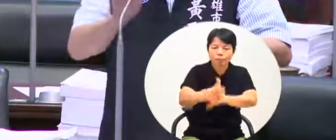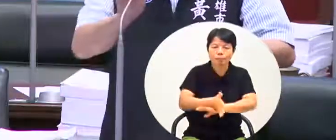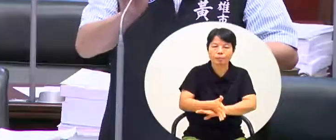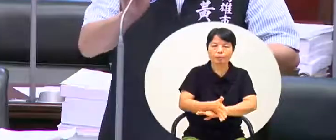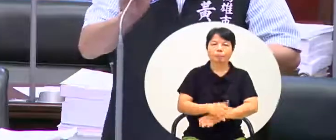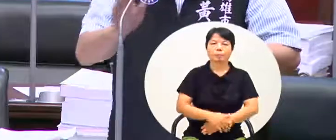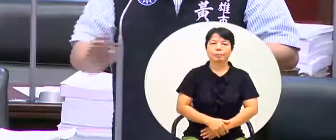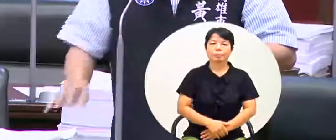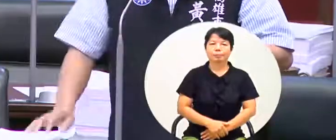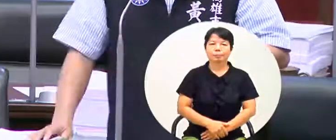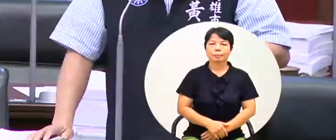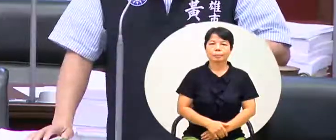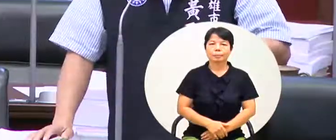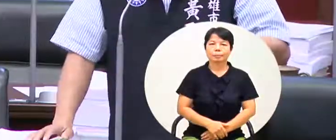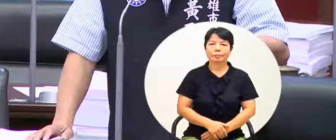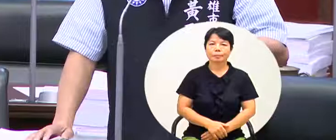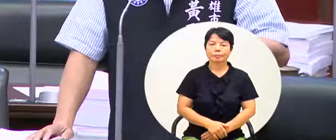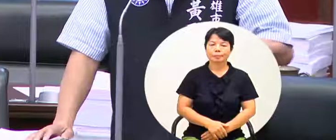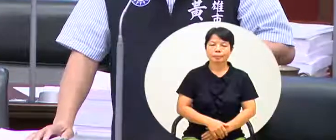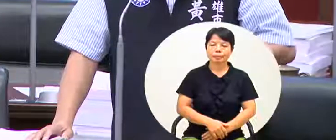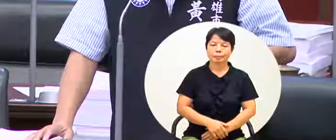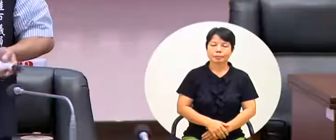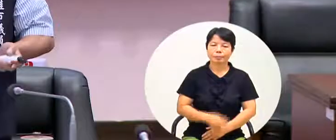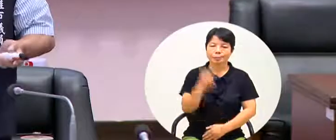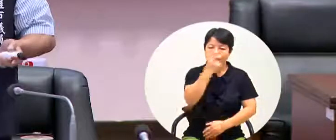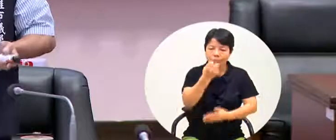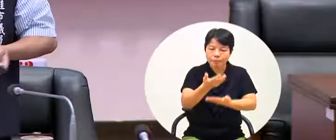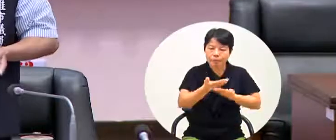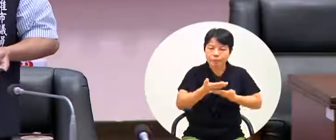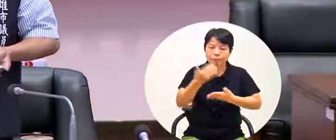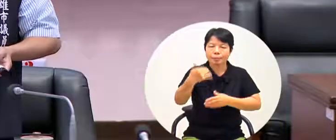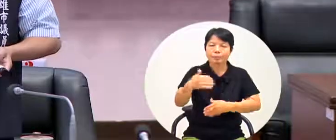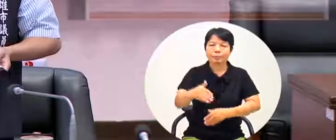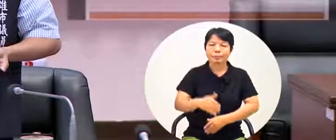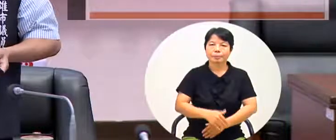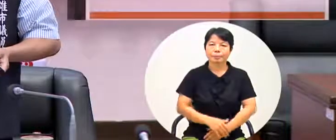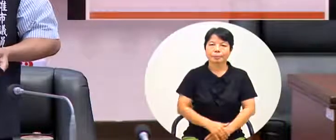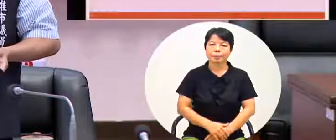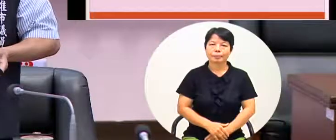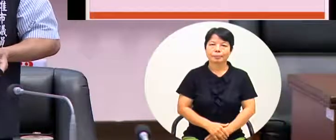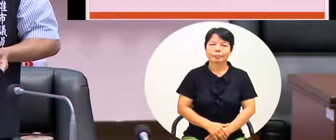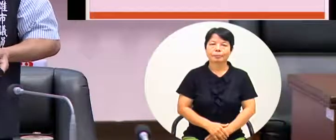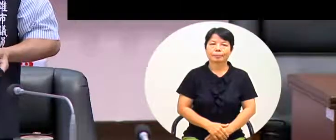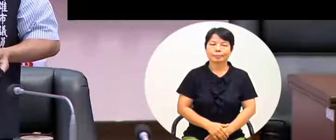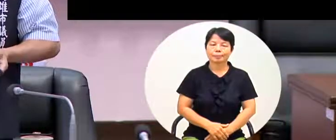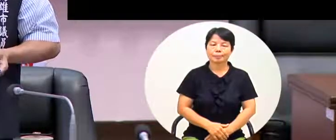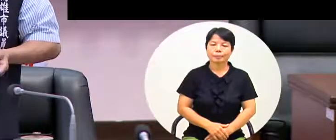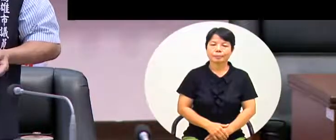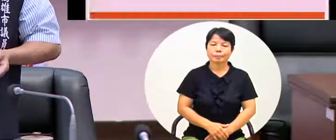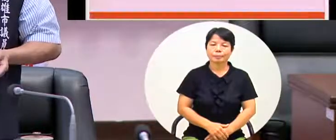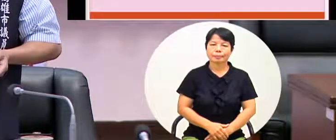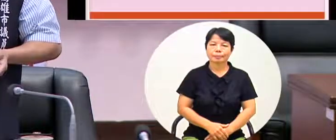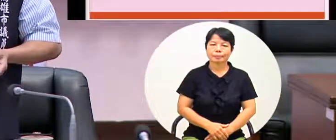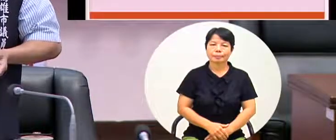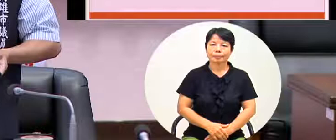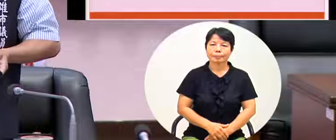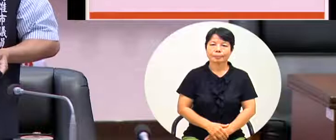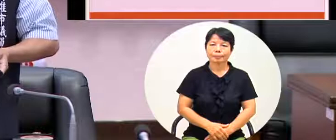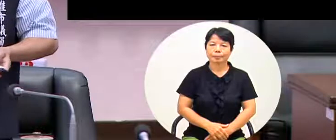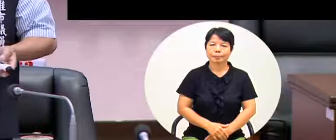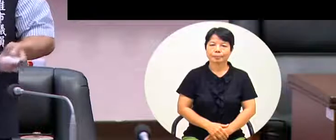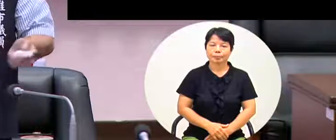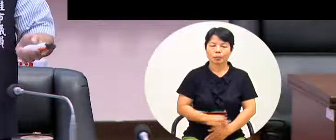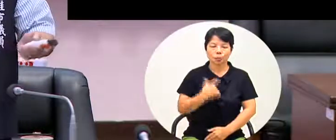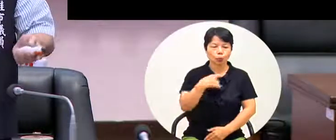还未验收吼，这个部分吼，本身有滴有一寡民众吼，本身顶前